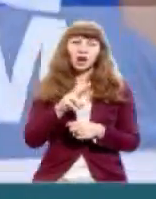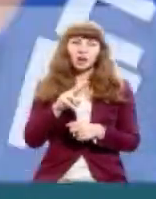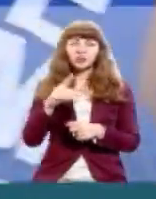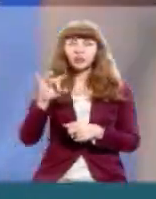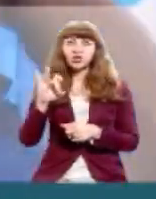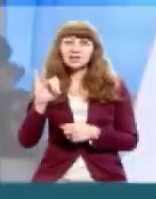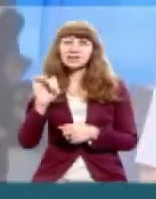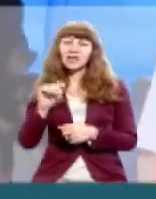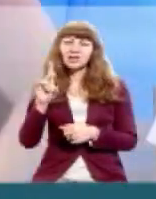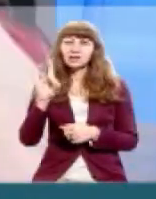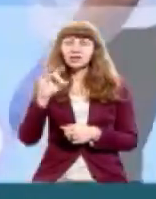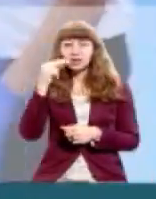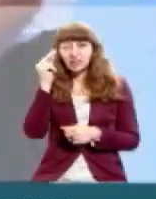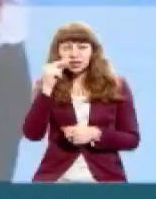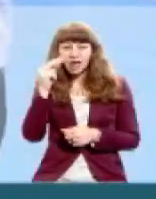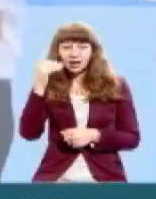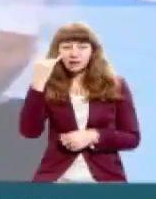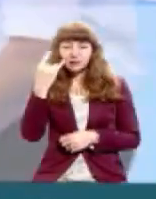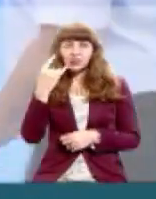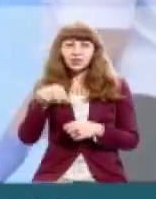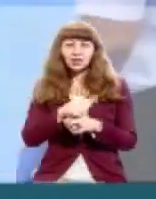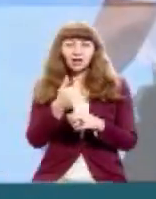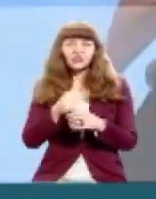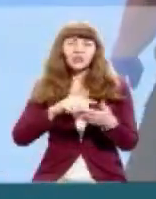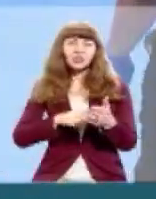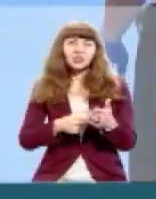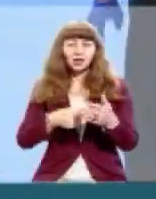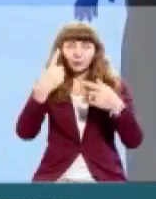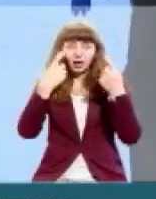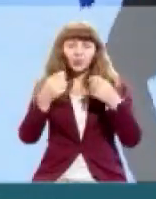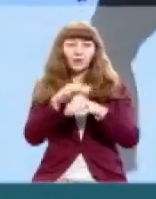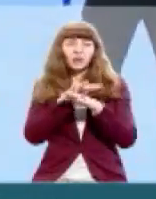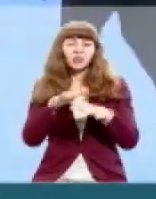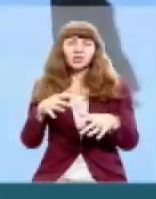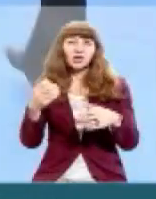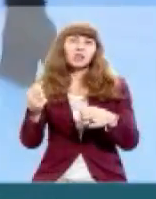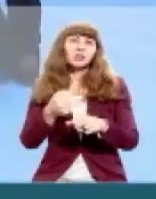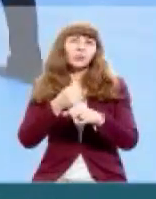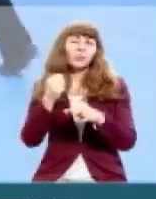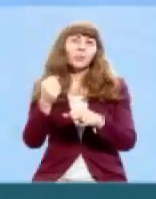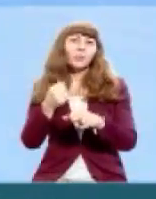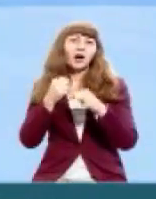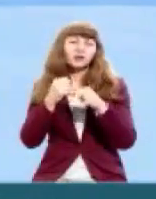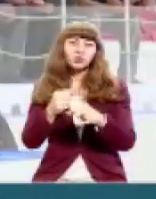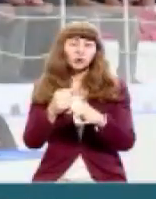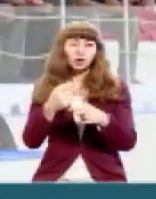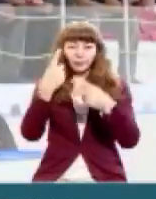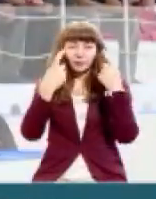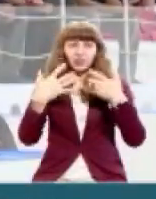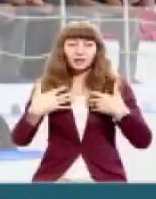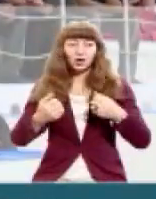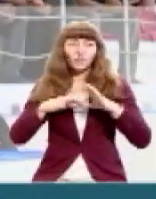қатысып жатыр. Турнирдің негізгі мақсаты салауатты өмір салтын насихаттап, боксшылардың жетістіктерін кеңінен дәріптеу. Дүбірлі